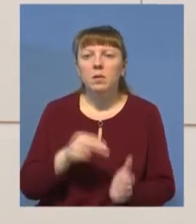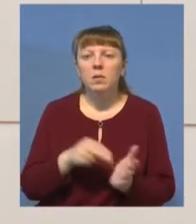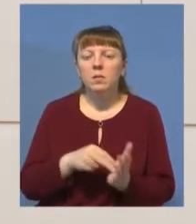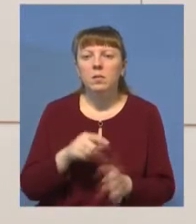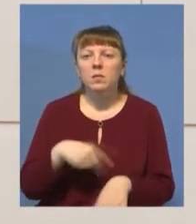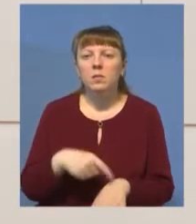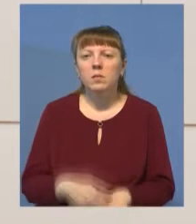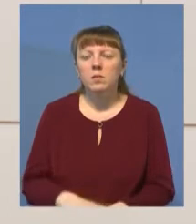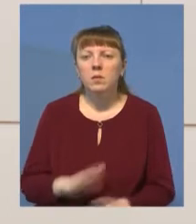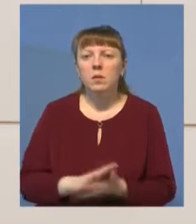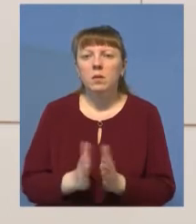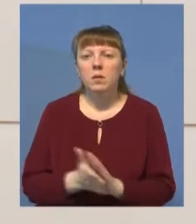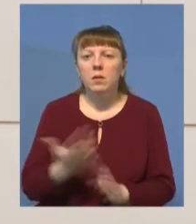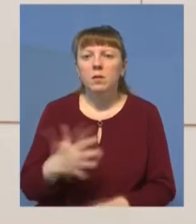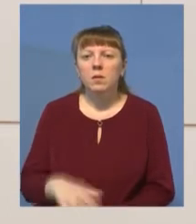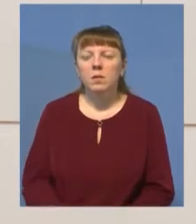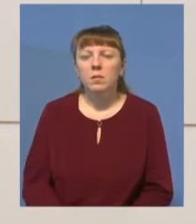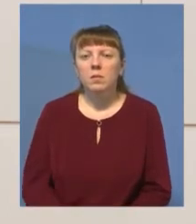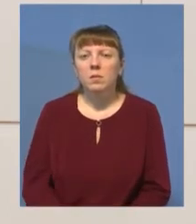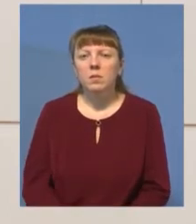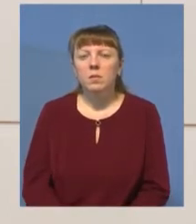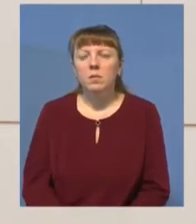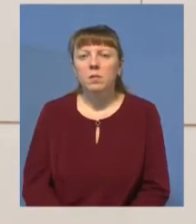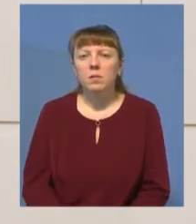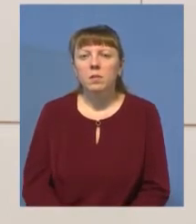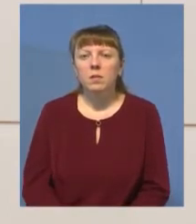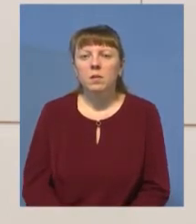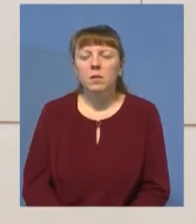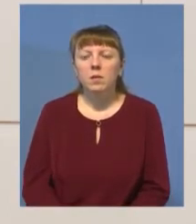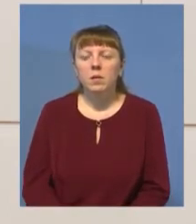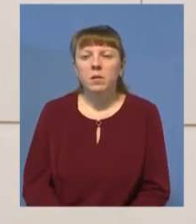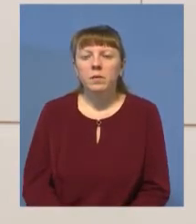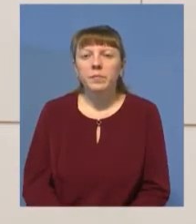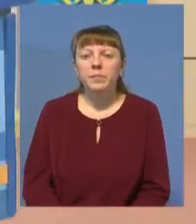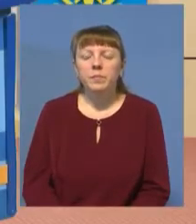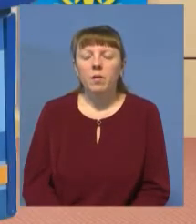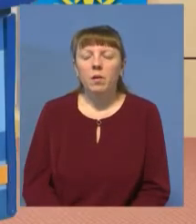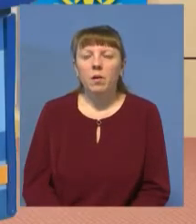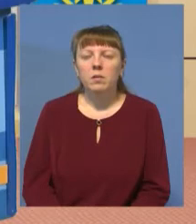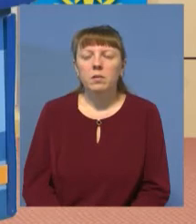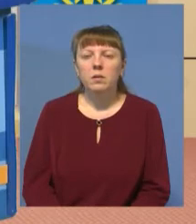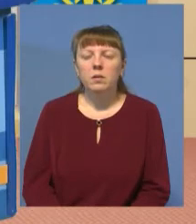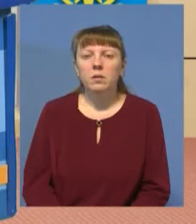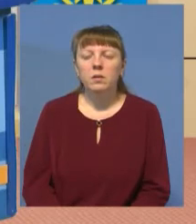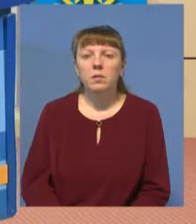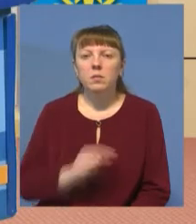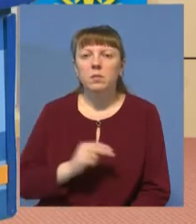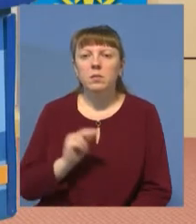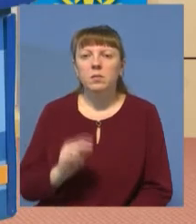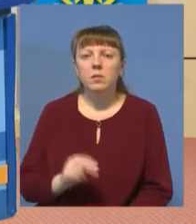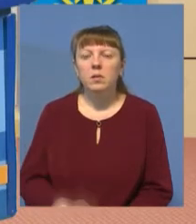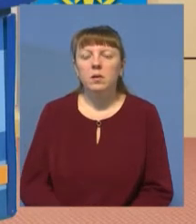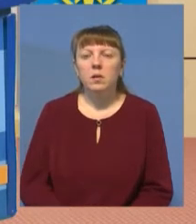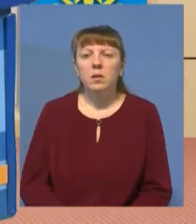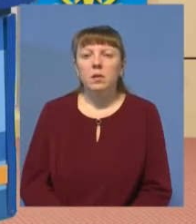сроки, на этом была заключена медиация. То есть вновь вопрос в том, насколько тот или иной ресурс работает честно. Да, вы знаете, в принципе,